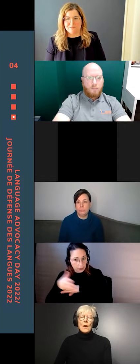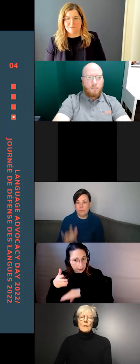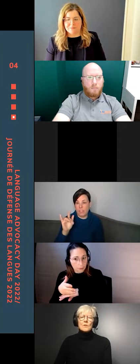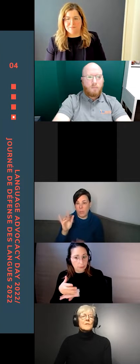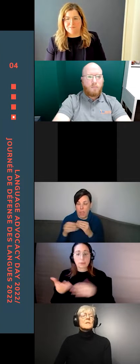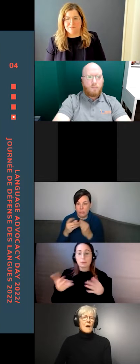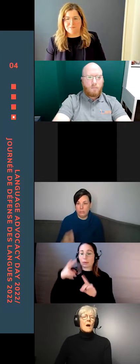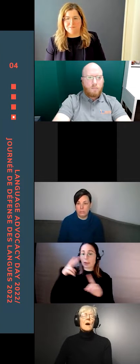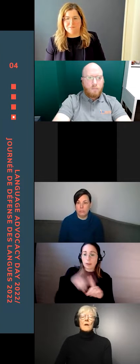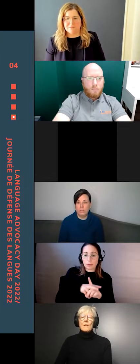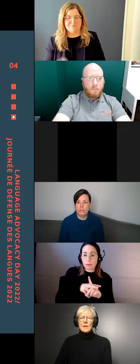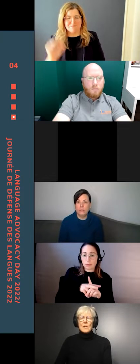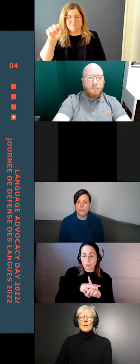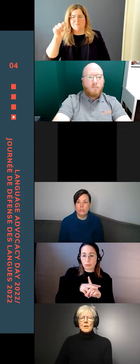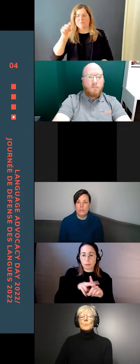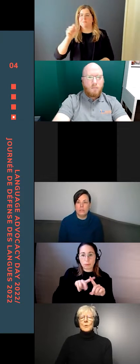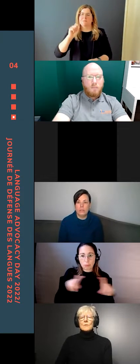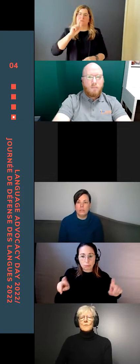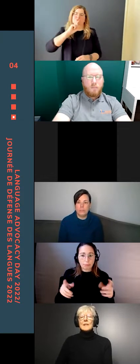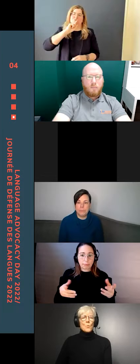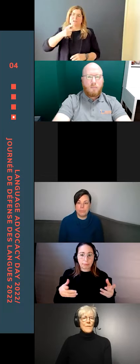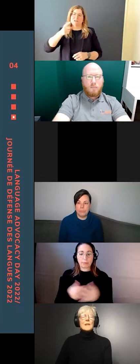situations médicales, rendez-vous.